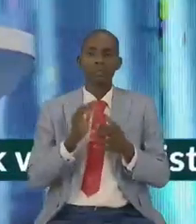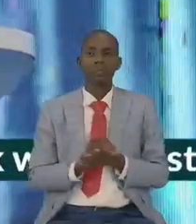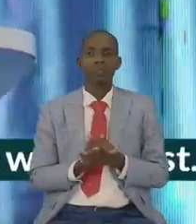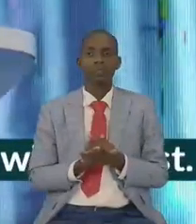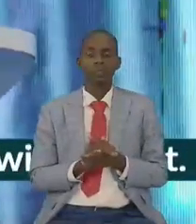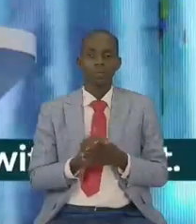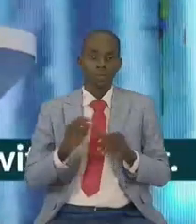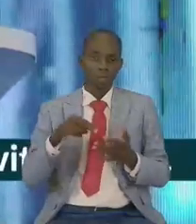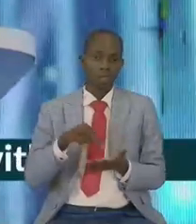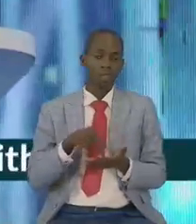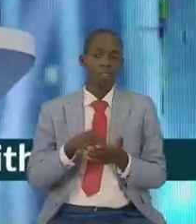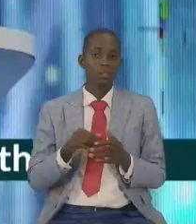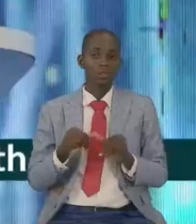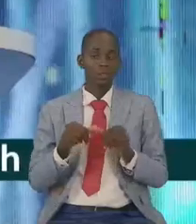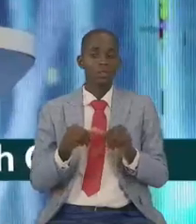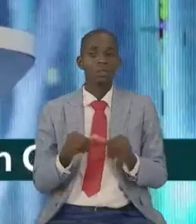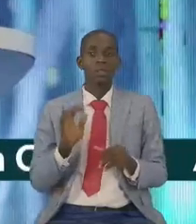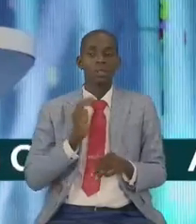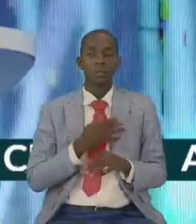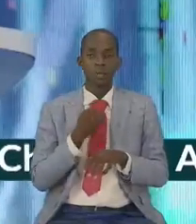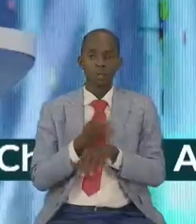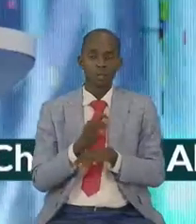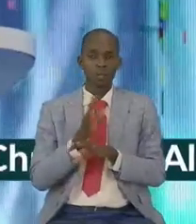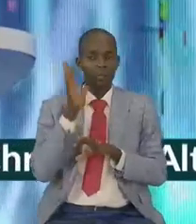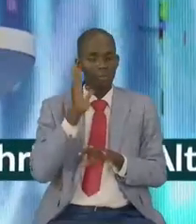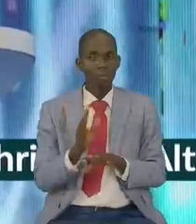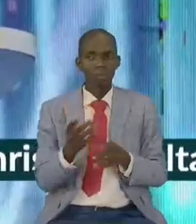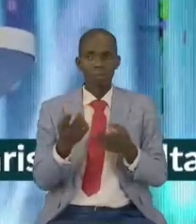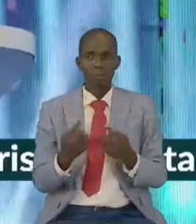Toujours debout, conseillers sont là.